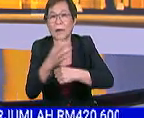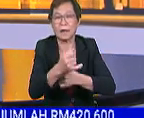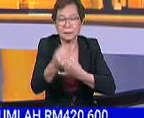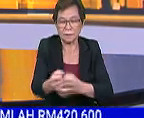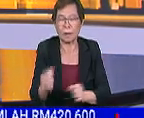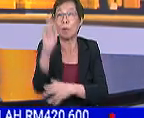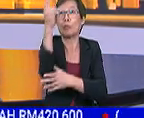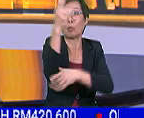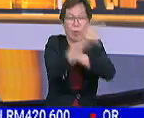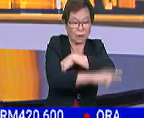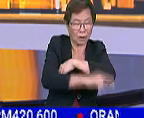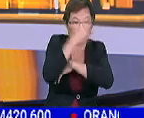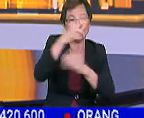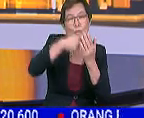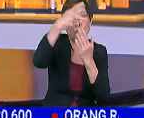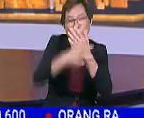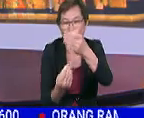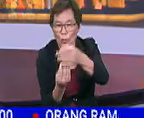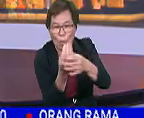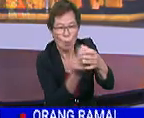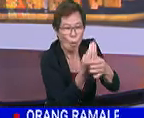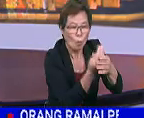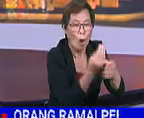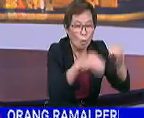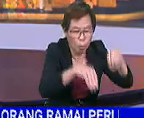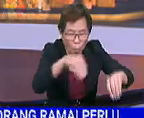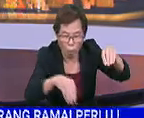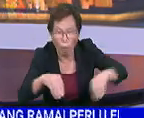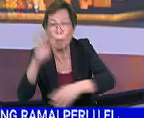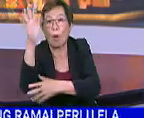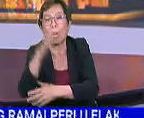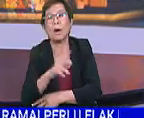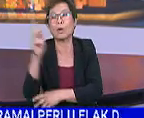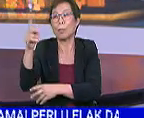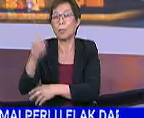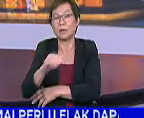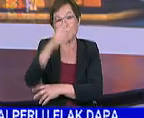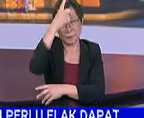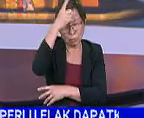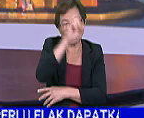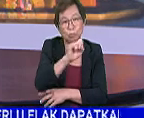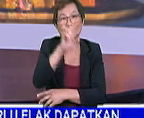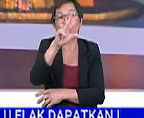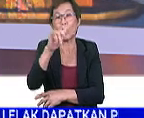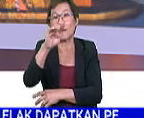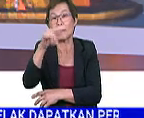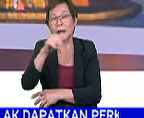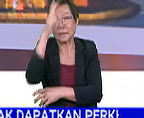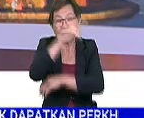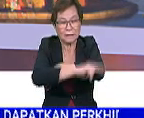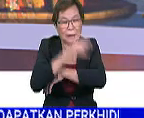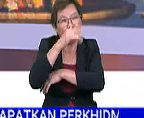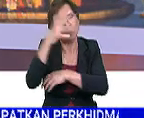perhutanan negeri bagi program penanaman semula pokok ketua menteri Datuk Seri Sulaiman Mohamad Ali berkata kerajaan Negeri juga telah mengenal